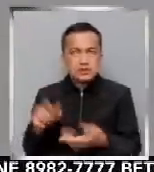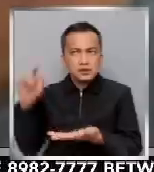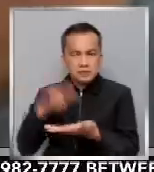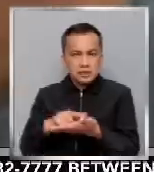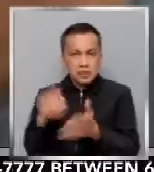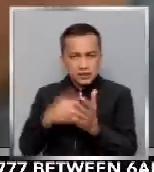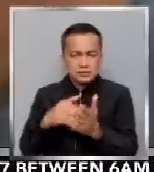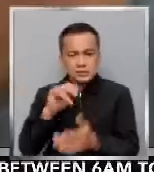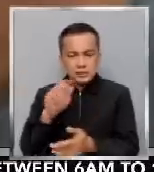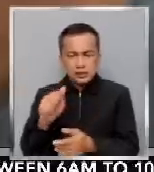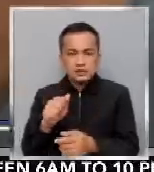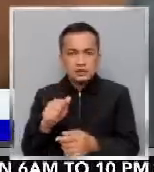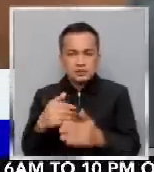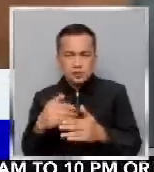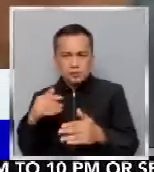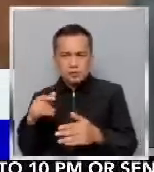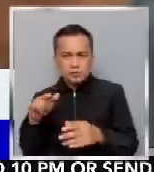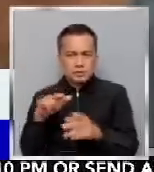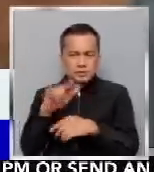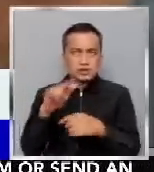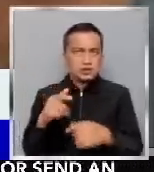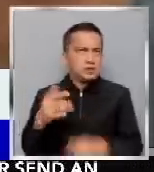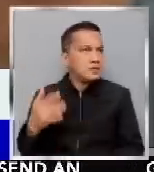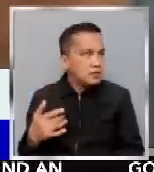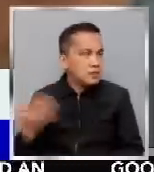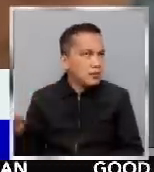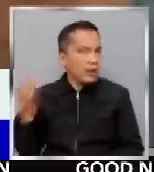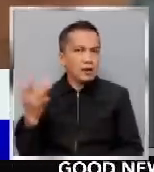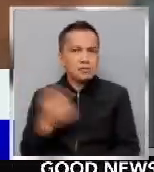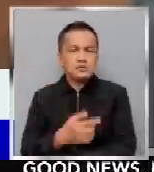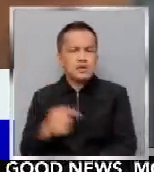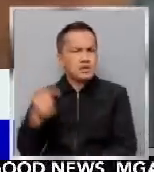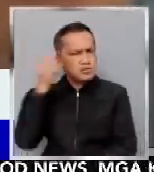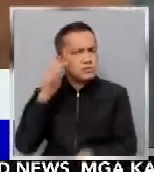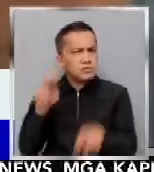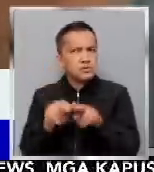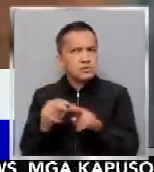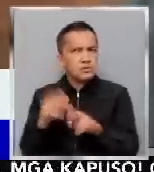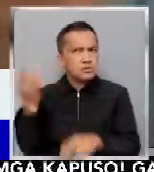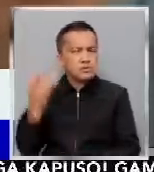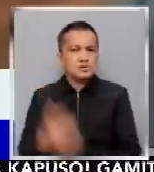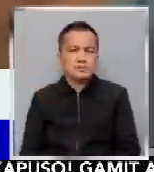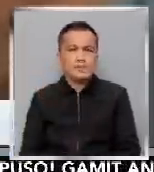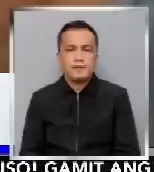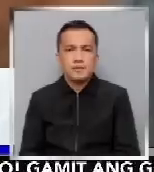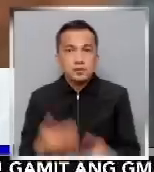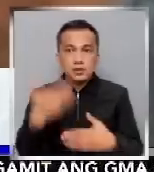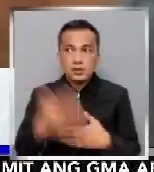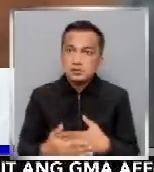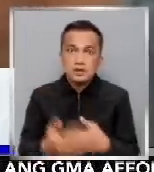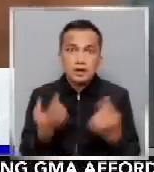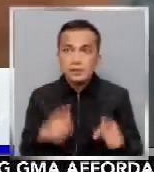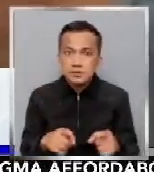po. Before takeoff, I heard a bang, loud bang. I thought normal sound po ang narinig. Pagkatapos po noon?